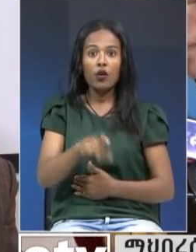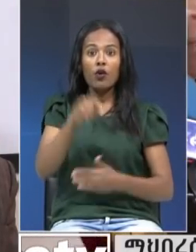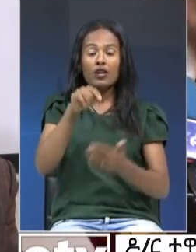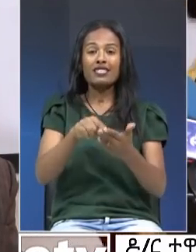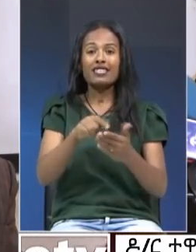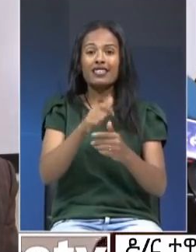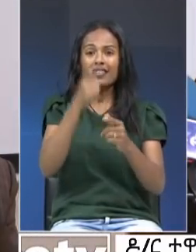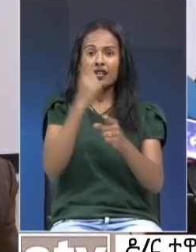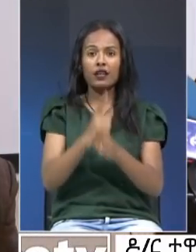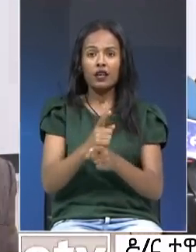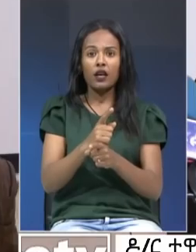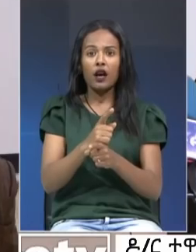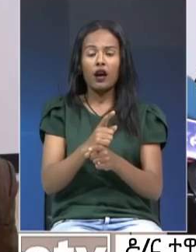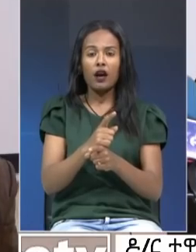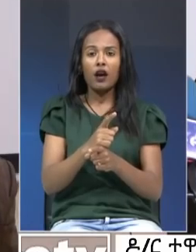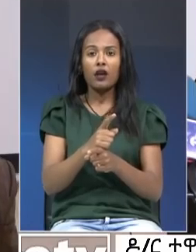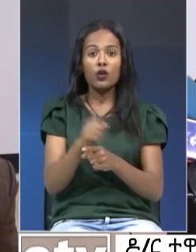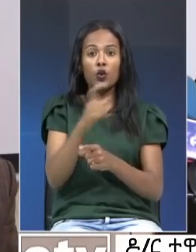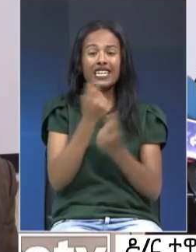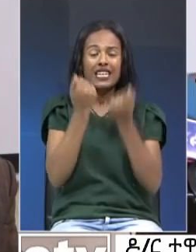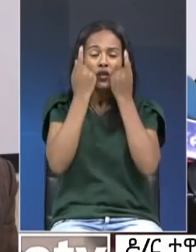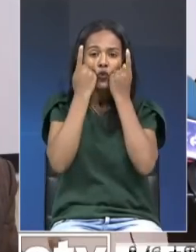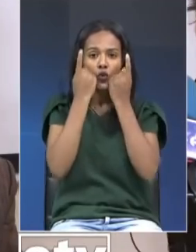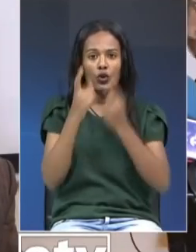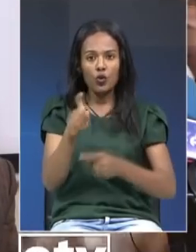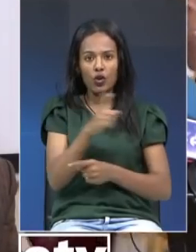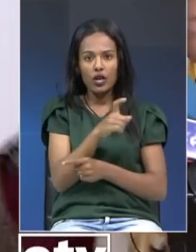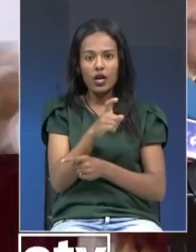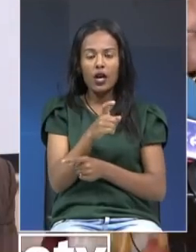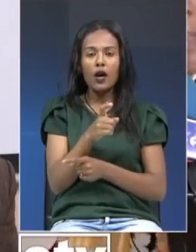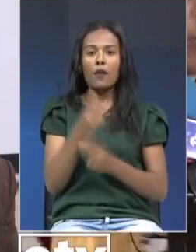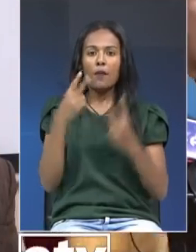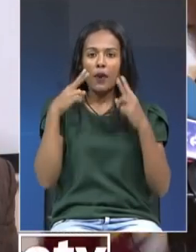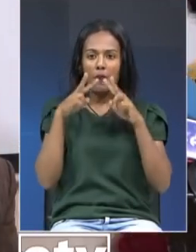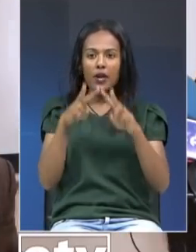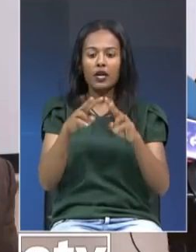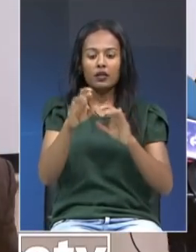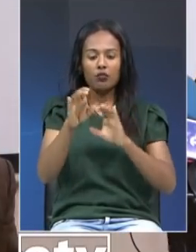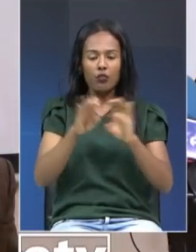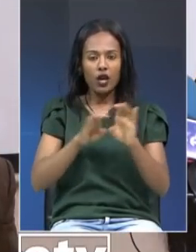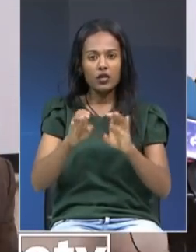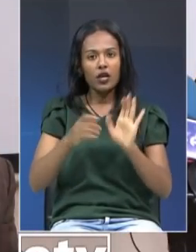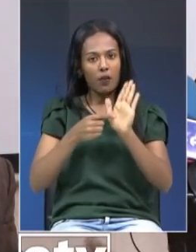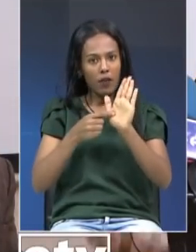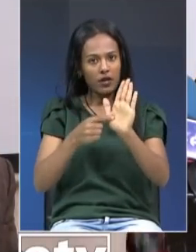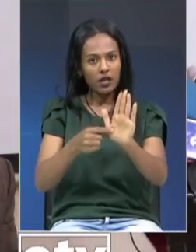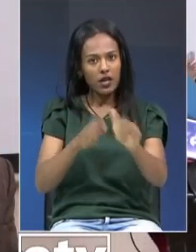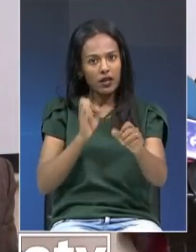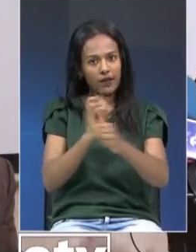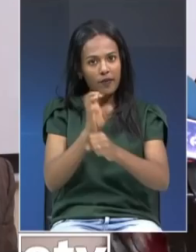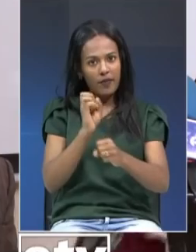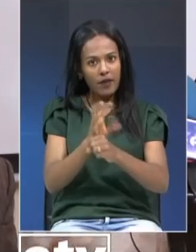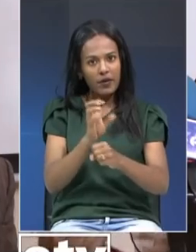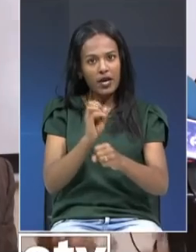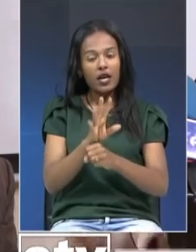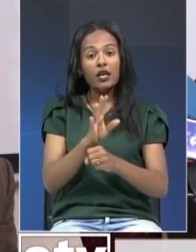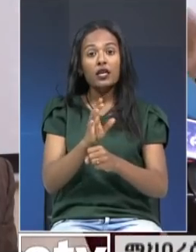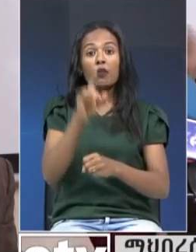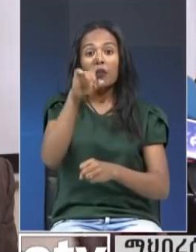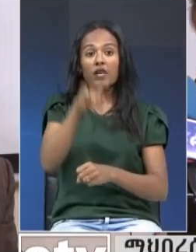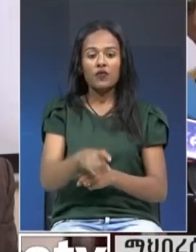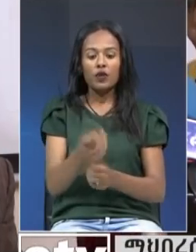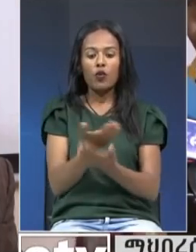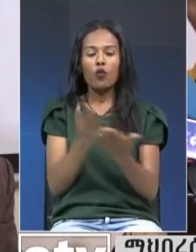የሆነ ንቁ የሆነ መመልከት፣ ማድረግ፣ ማሳየት፣ መምከር የሚሻ ጉዳይ